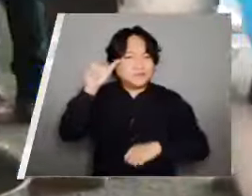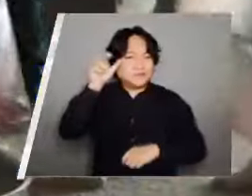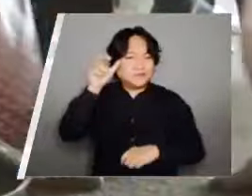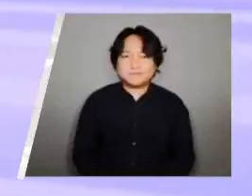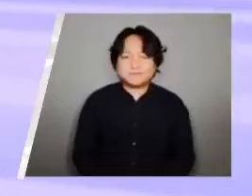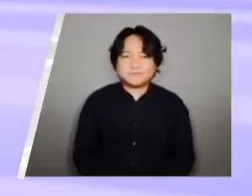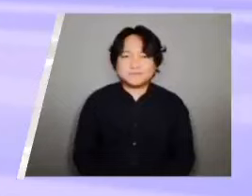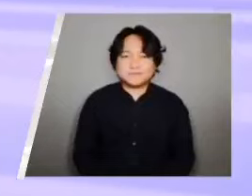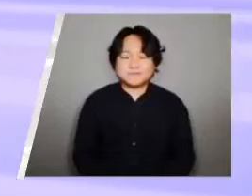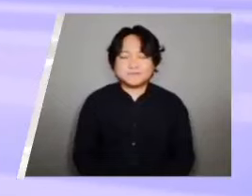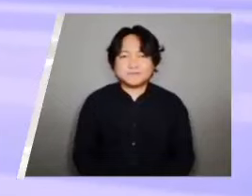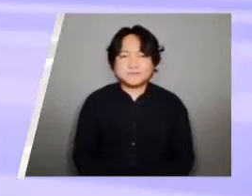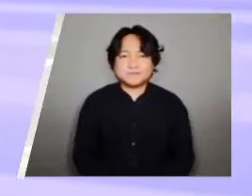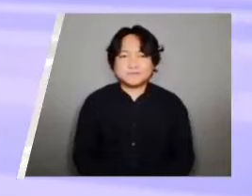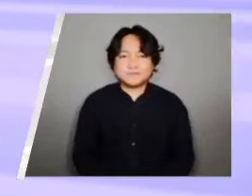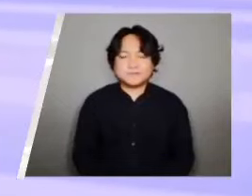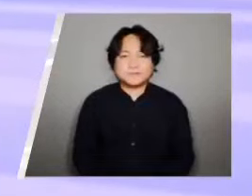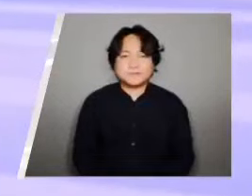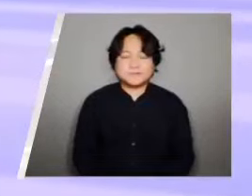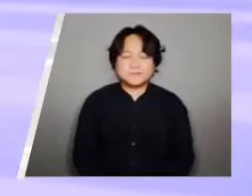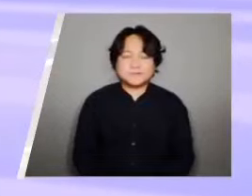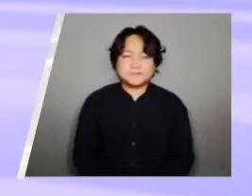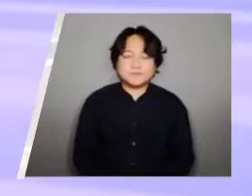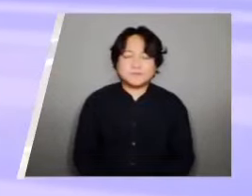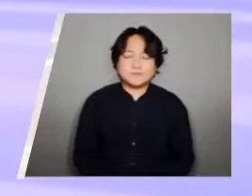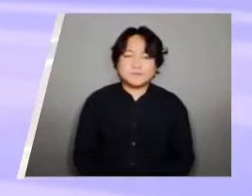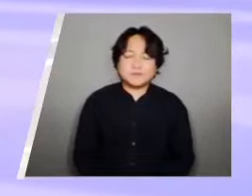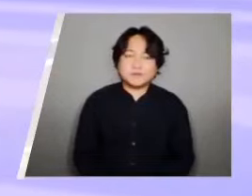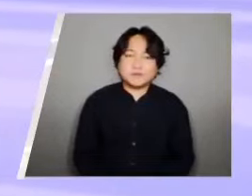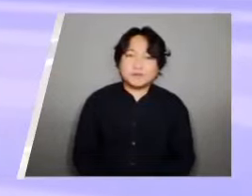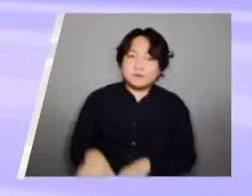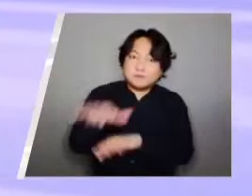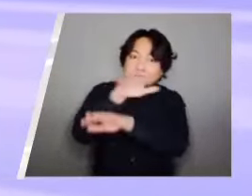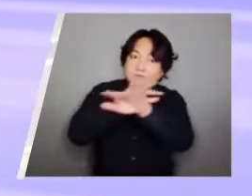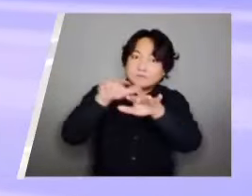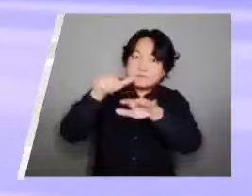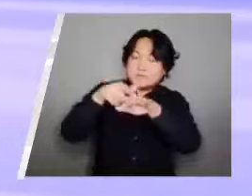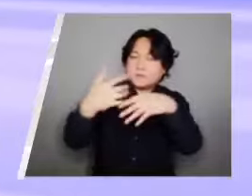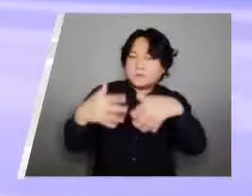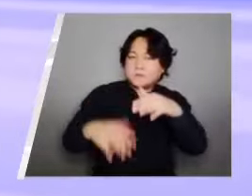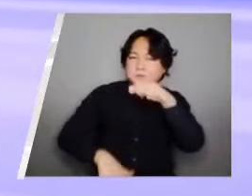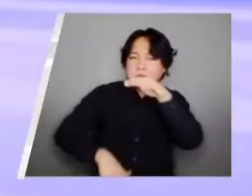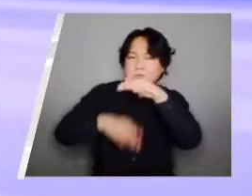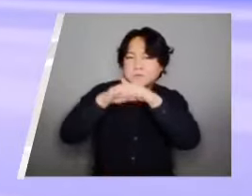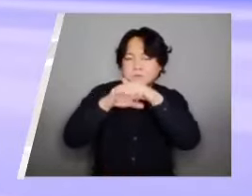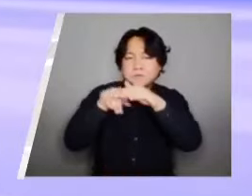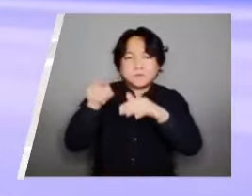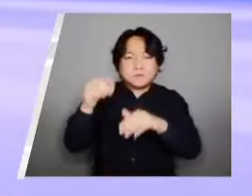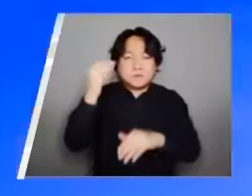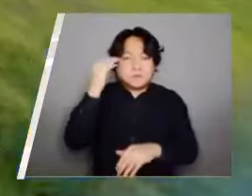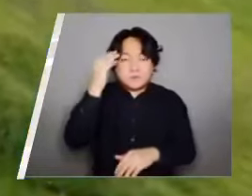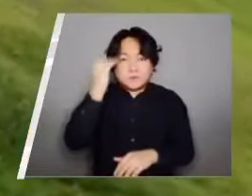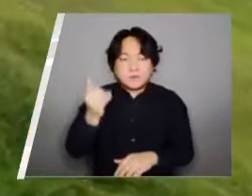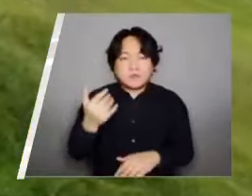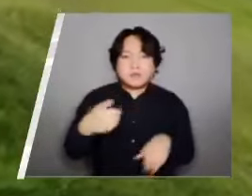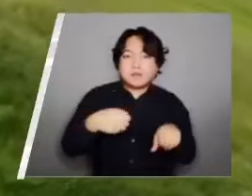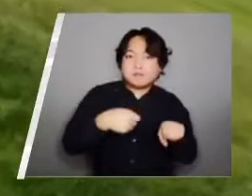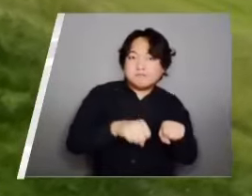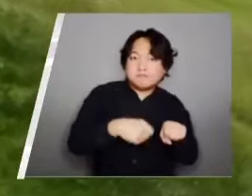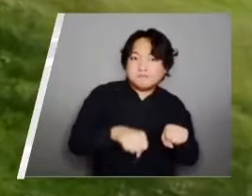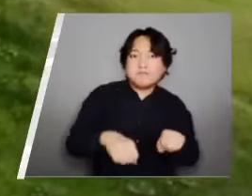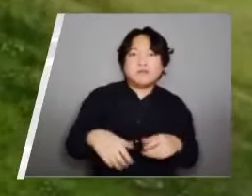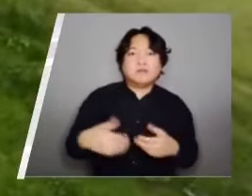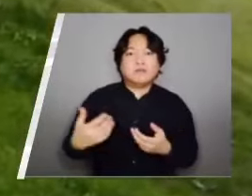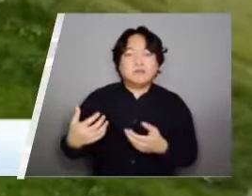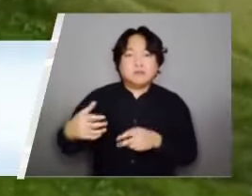Inasal Sky is the limit para sa isang French athlete ng tagumpay niyang mapagsabay ang Motocross at paragliding ito